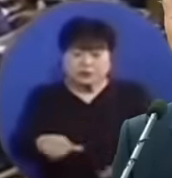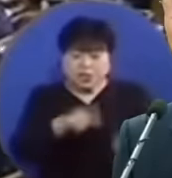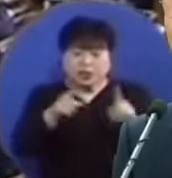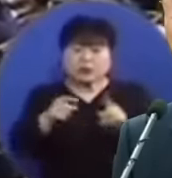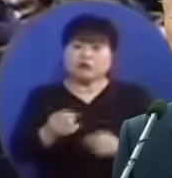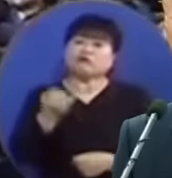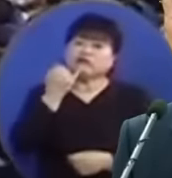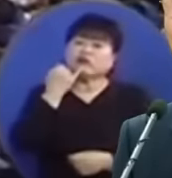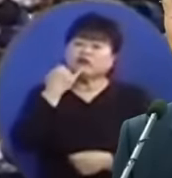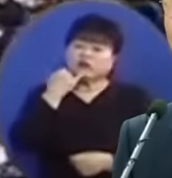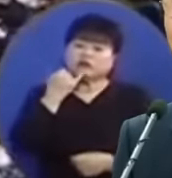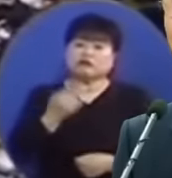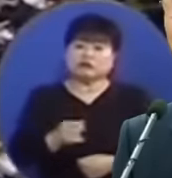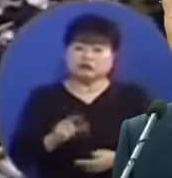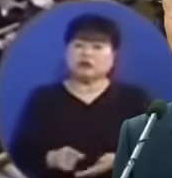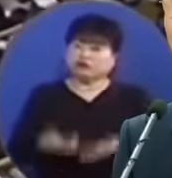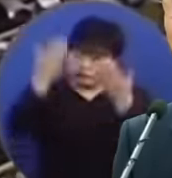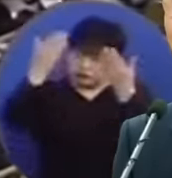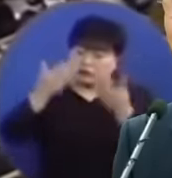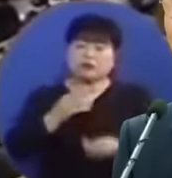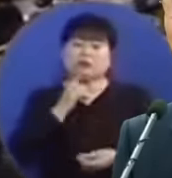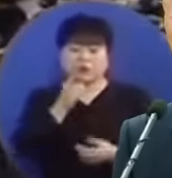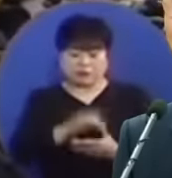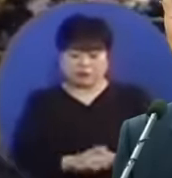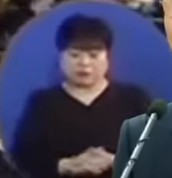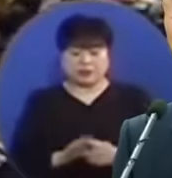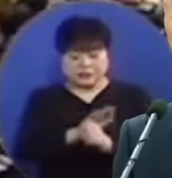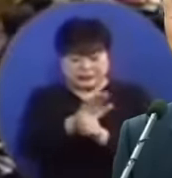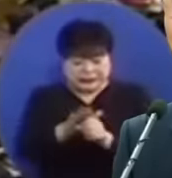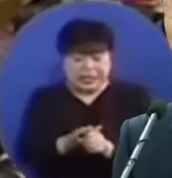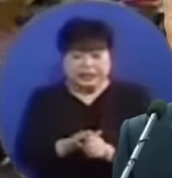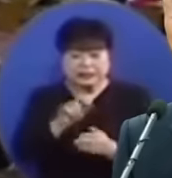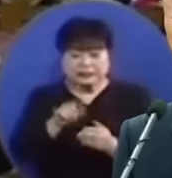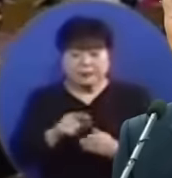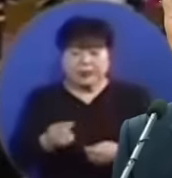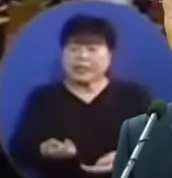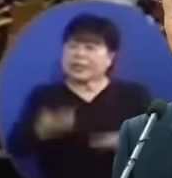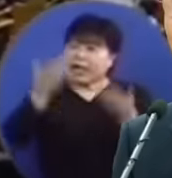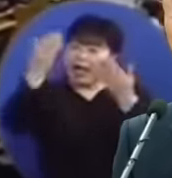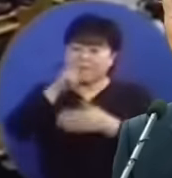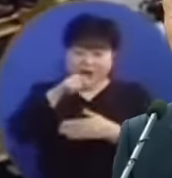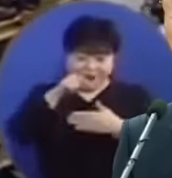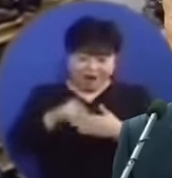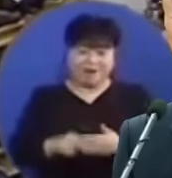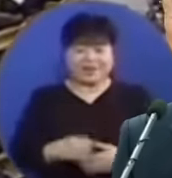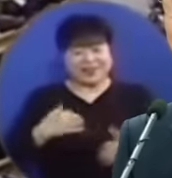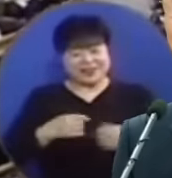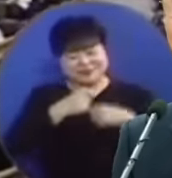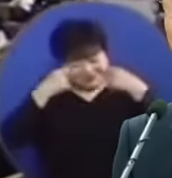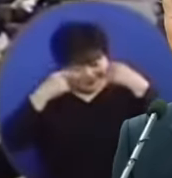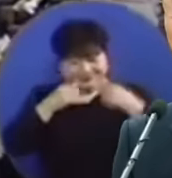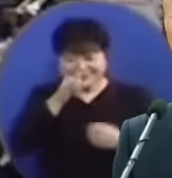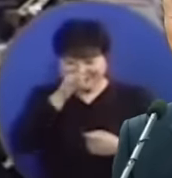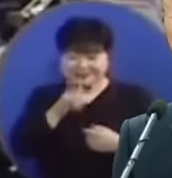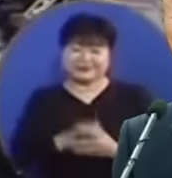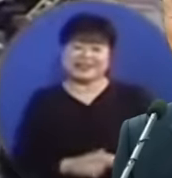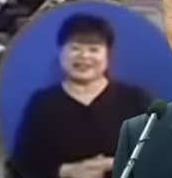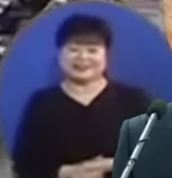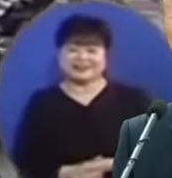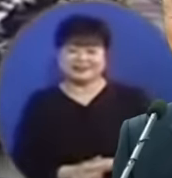하루같이 보내어졌다고 말하고 있는 것입니다. 사랑은 시간 가는 줄 모르고 마음에 기쁨과 즐거움을 주는